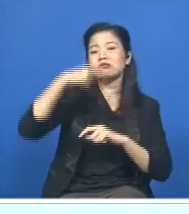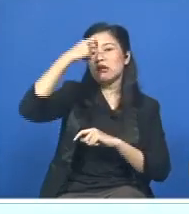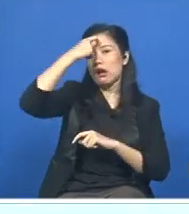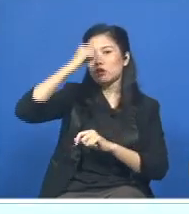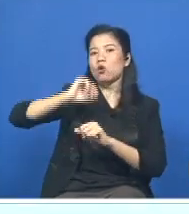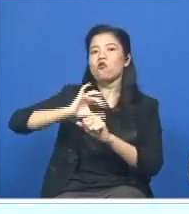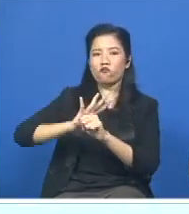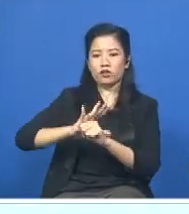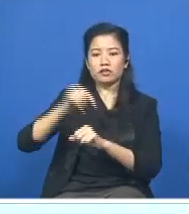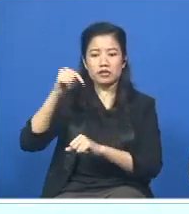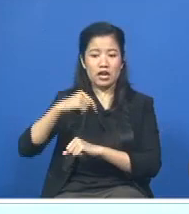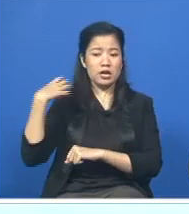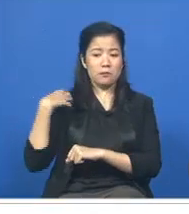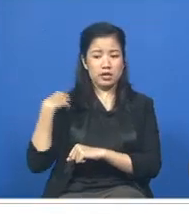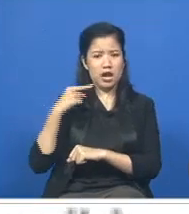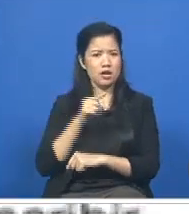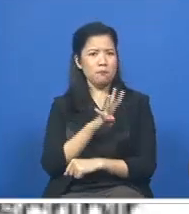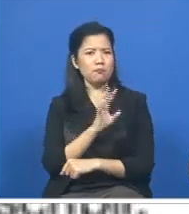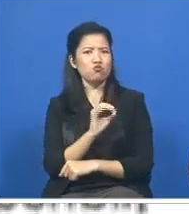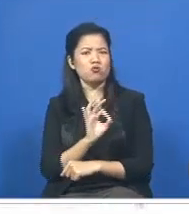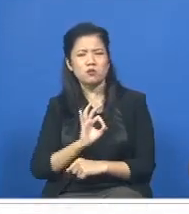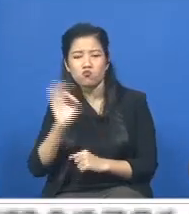40 ribu kasus.